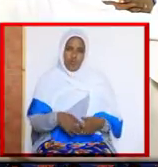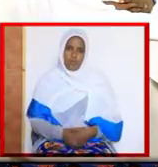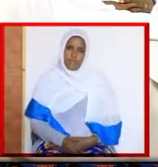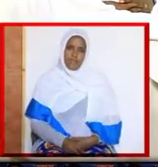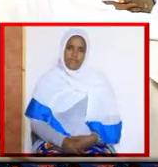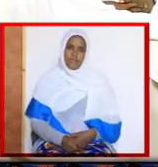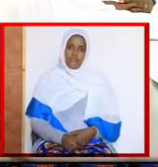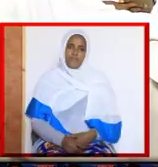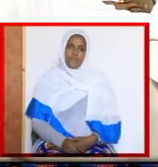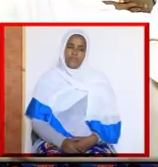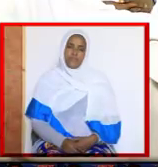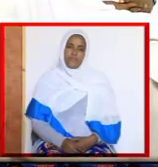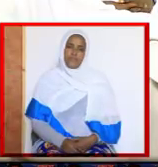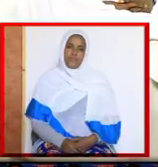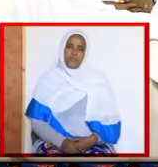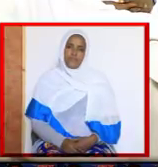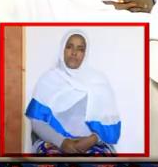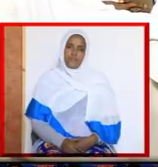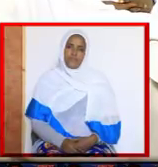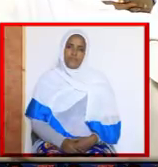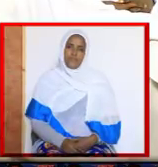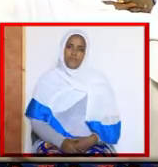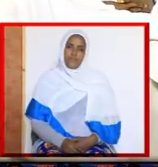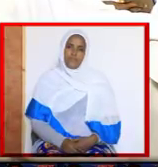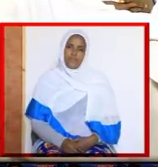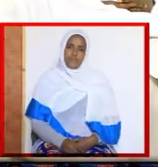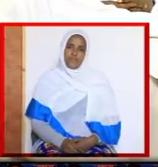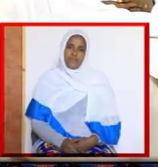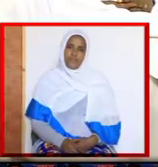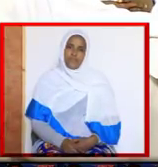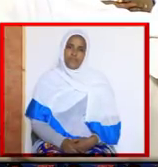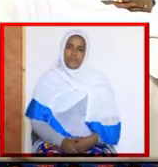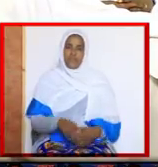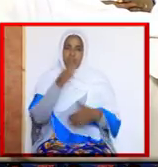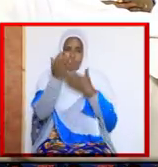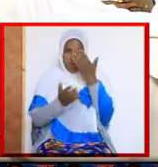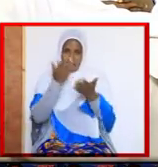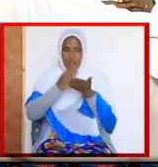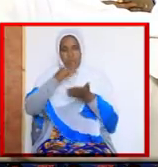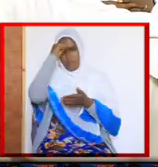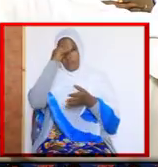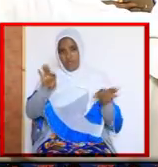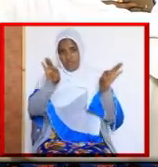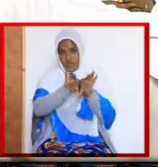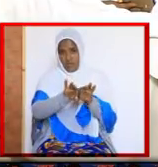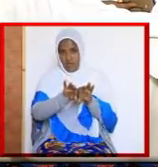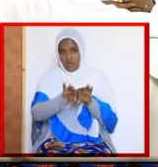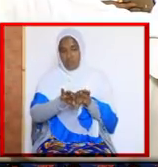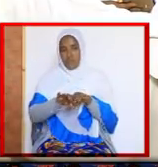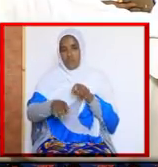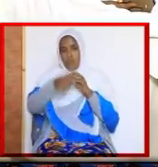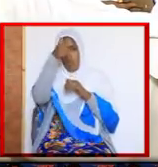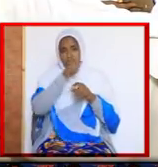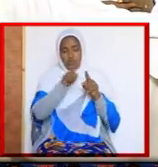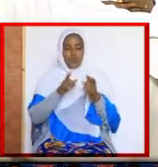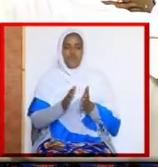ይህንን ትምህርት ለመማር ቀላል ነው። ለማገልገል መማር ያስፈልጋል።